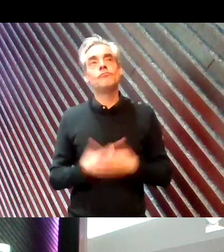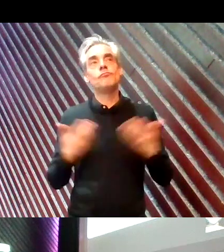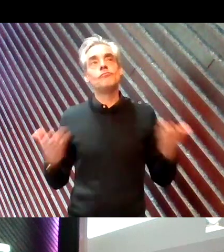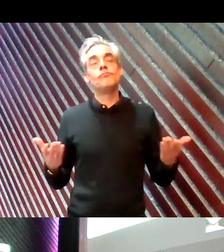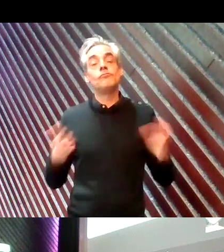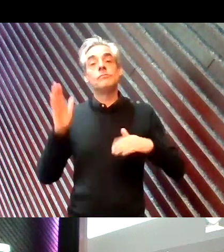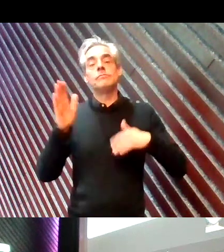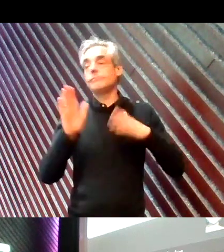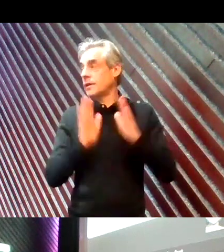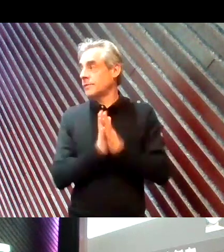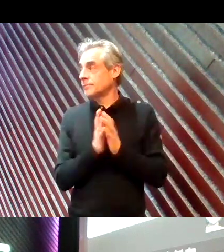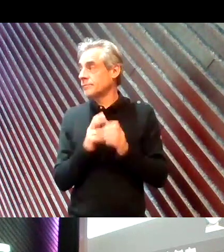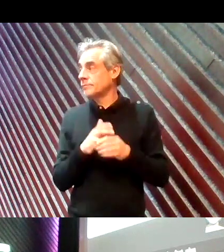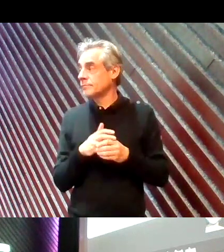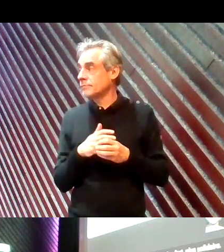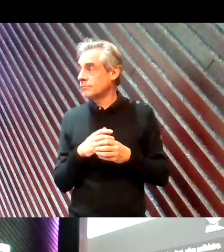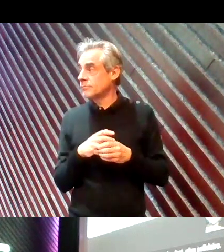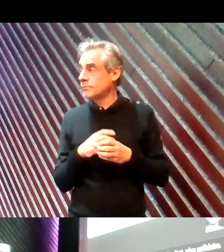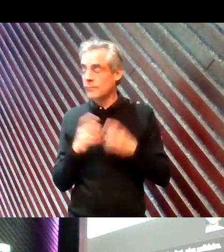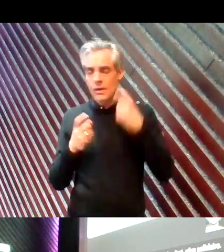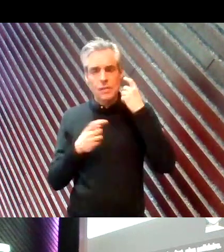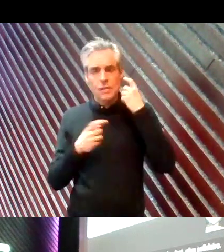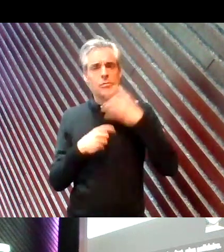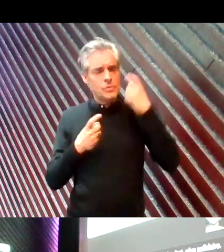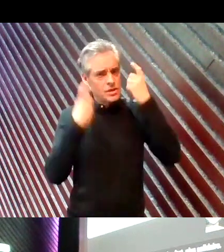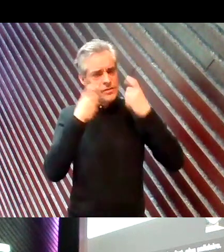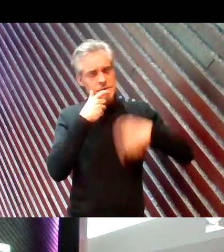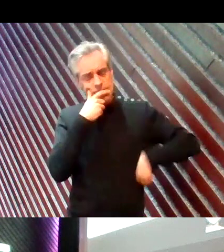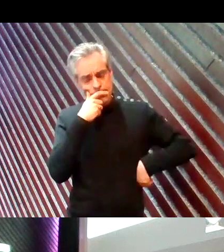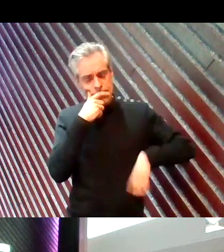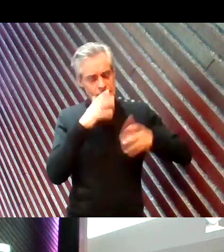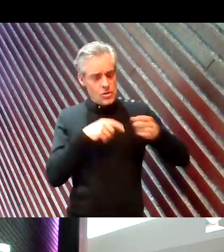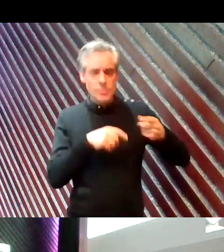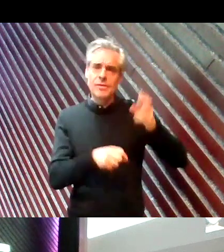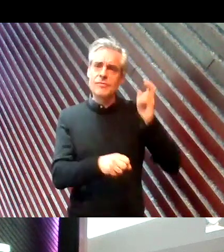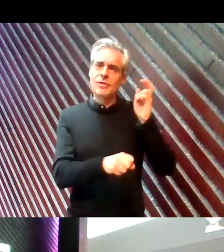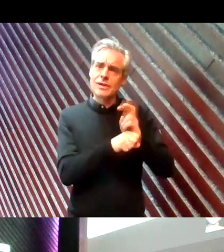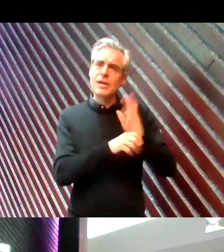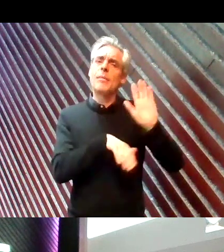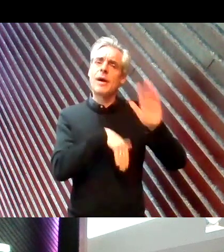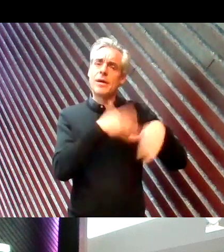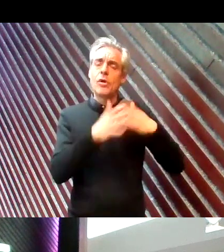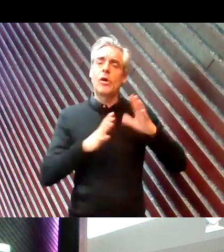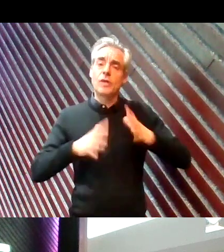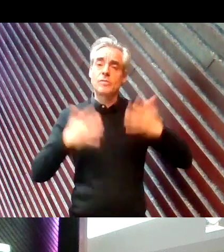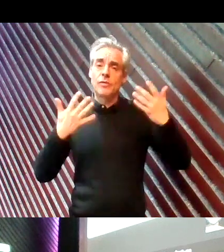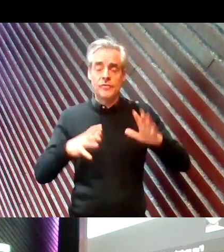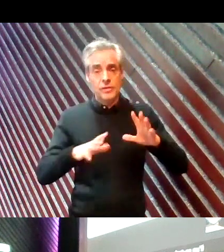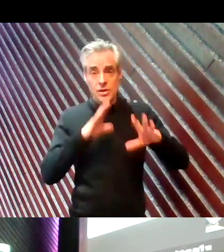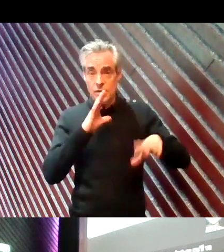Et après aussi, j'ai un peu réfléchi, je me suis dit, qu'est-ce qui va leur rester après leur engagement